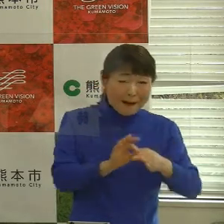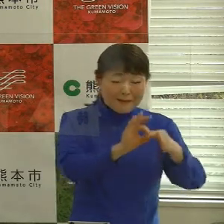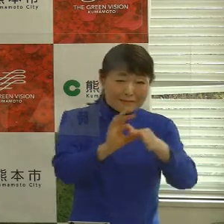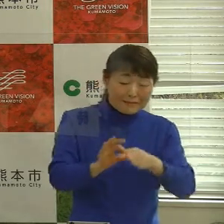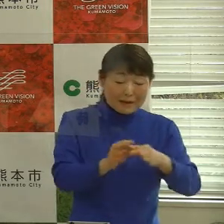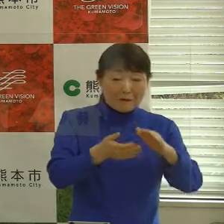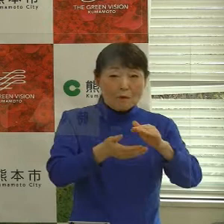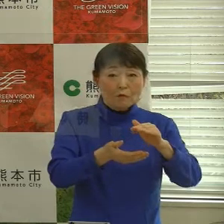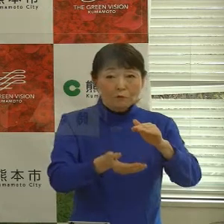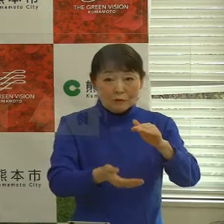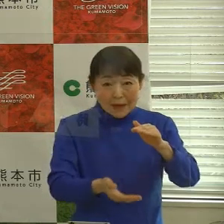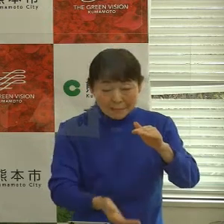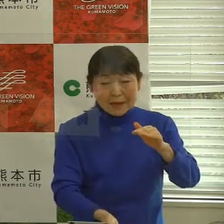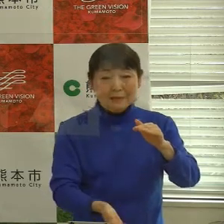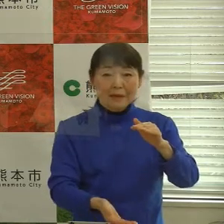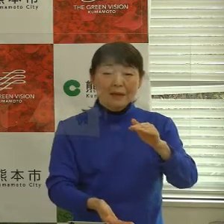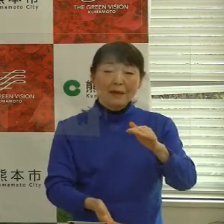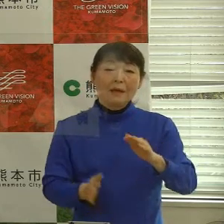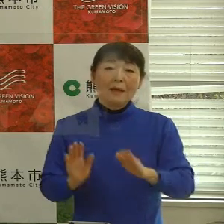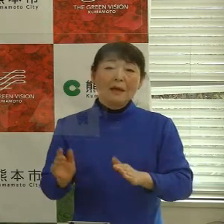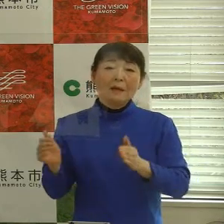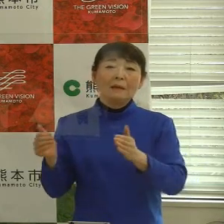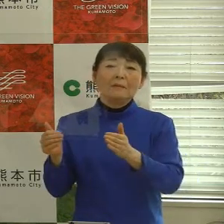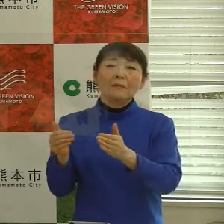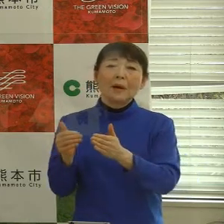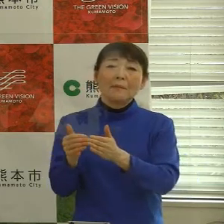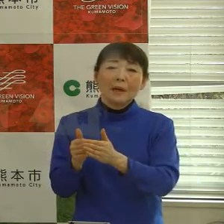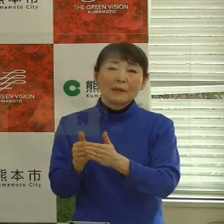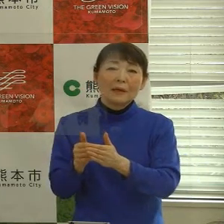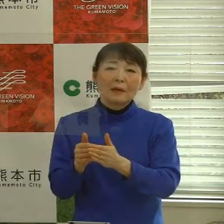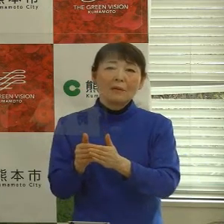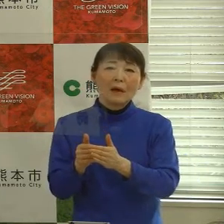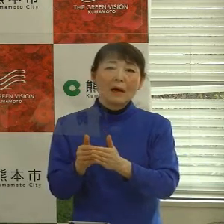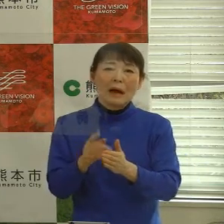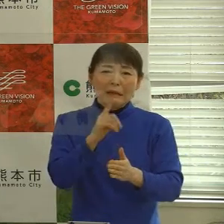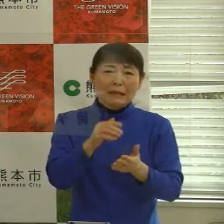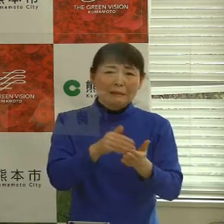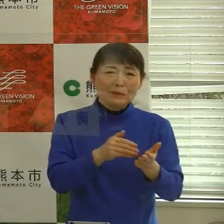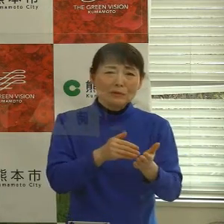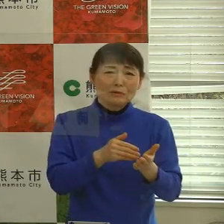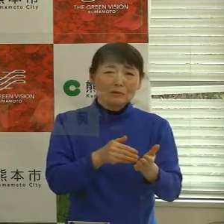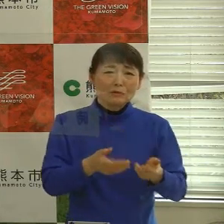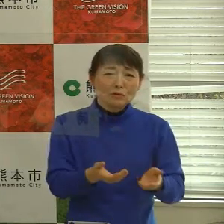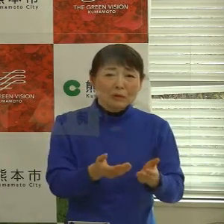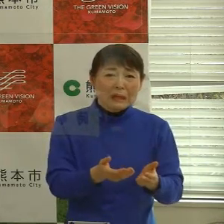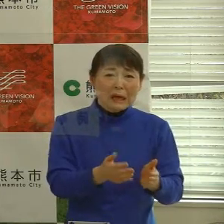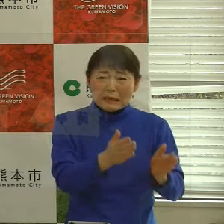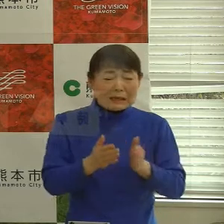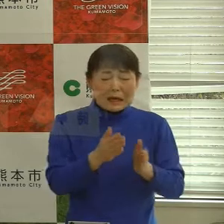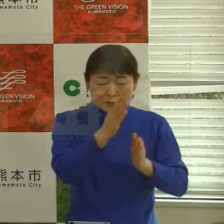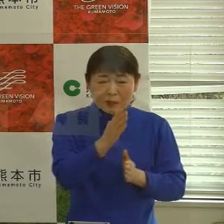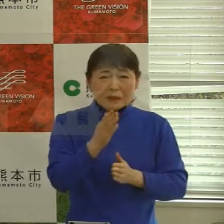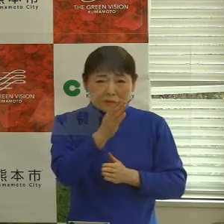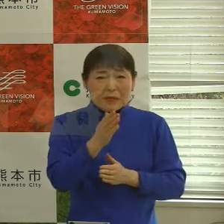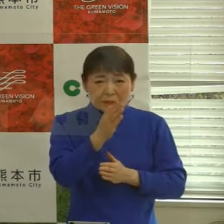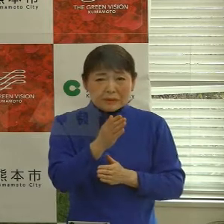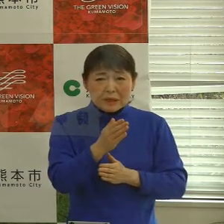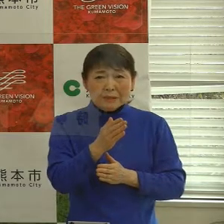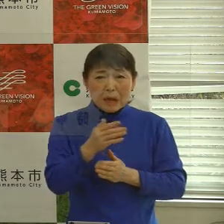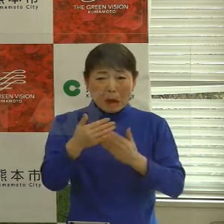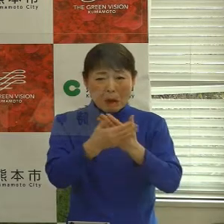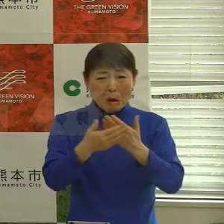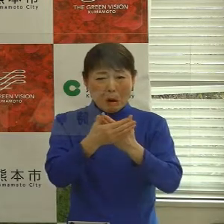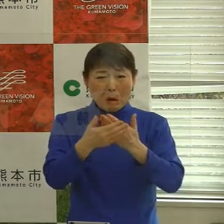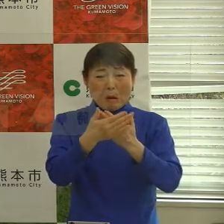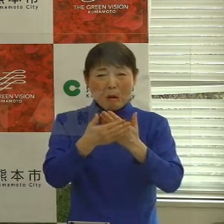ら、今までやはりあのやらないでください、ね、内務出産控えてくださいってずっと法的に、まあ、建前論という